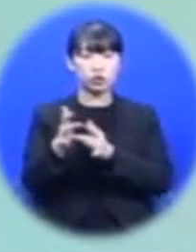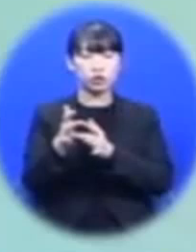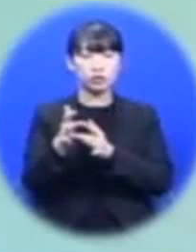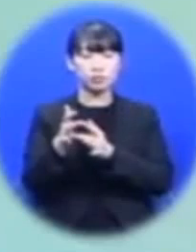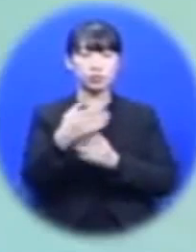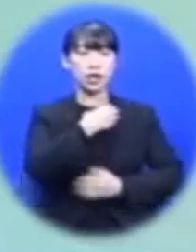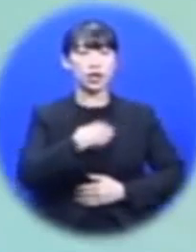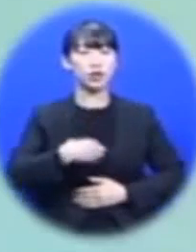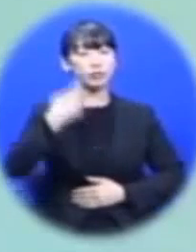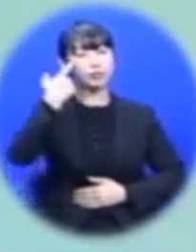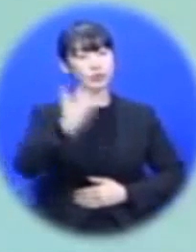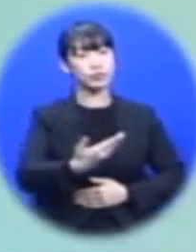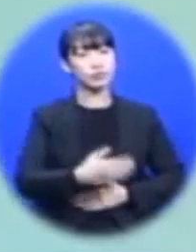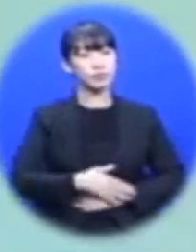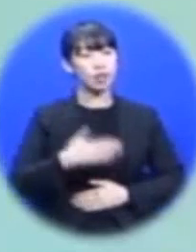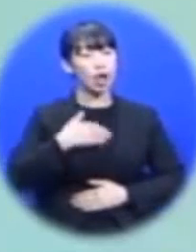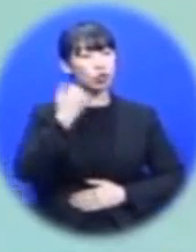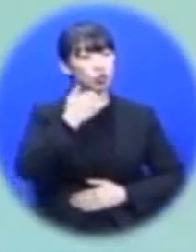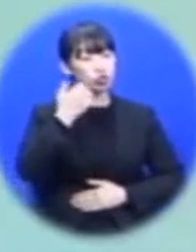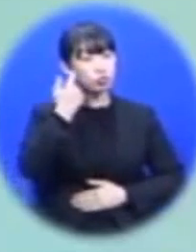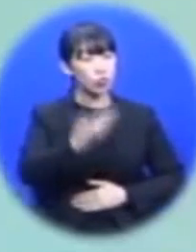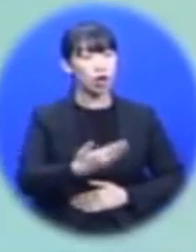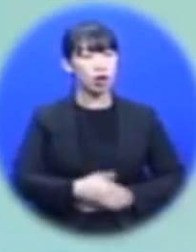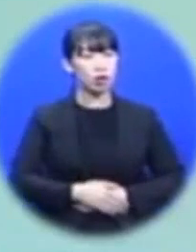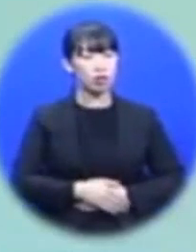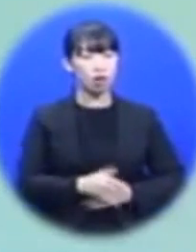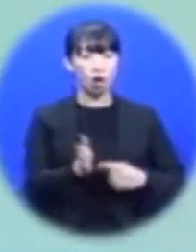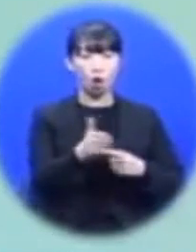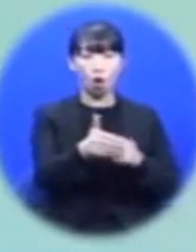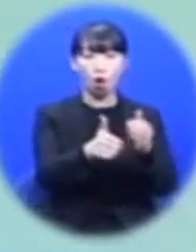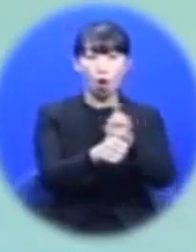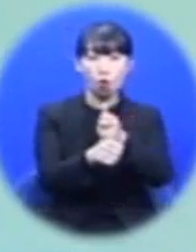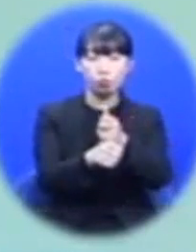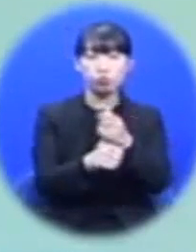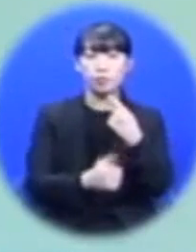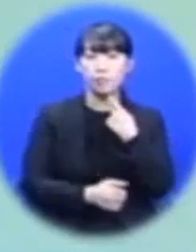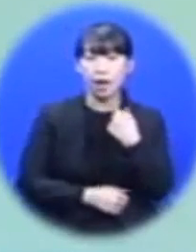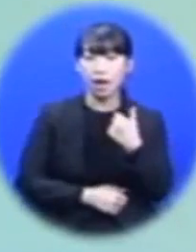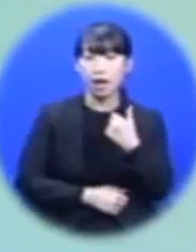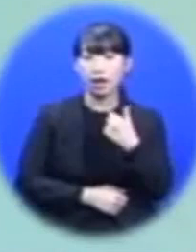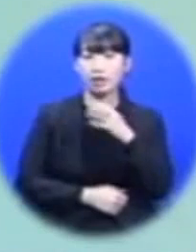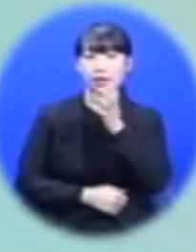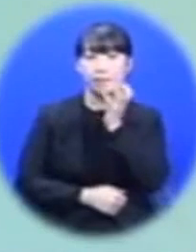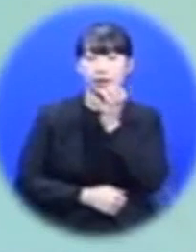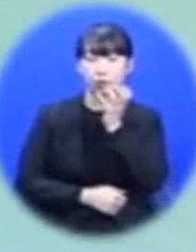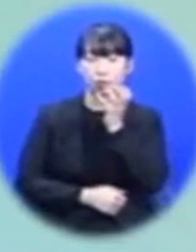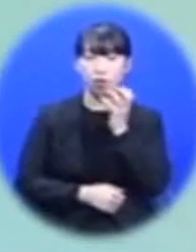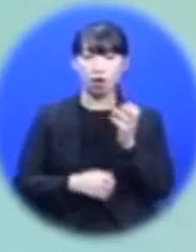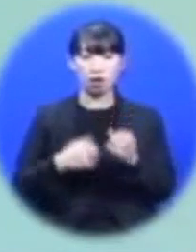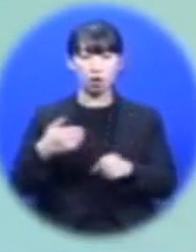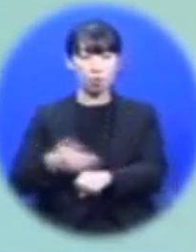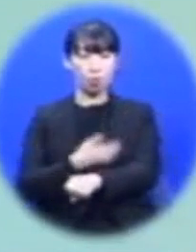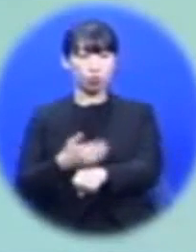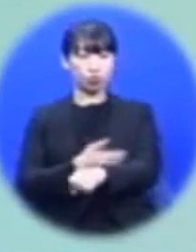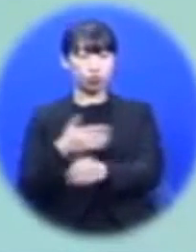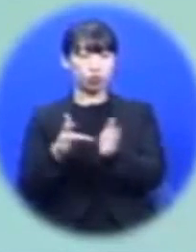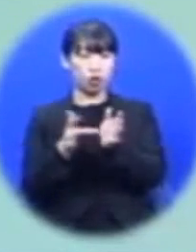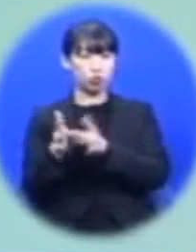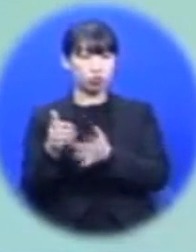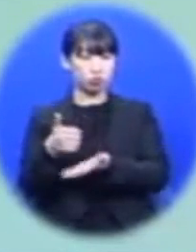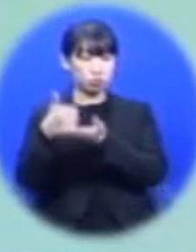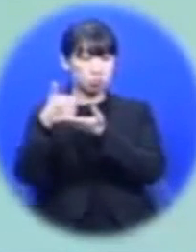누구라고 하느냐 그때 어부였던 베드로가 목수였던 예수님에게 한번 생각해